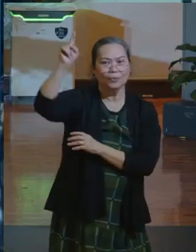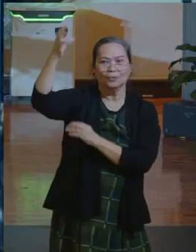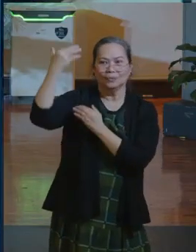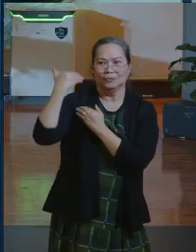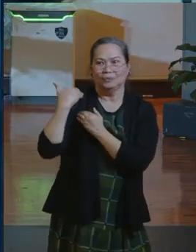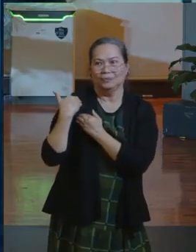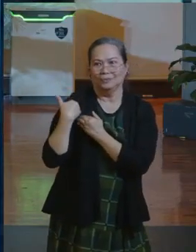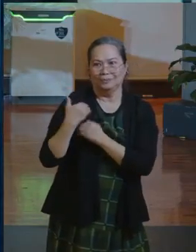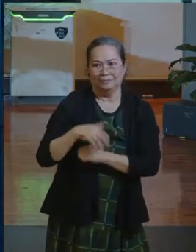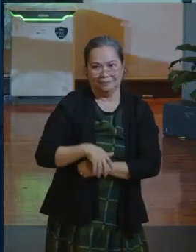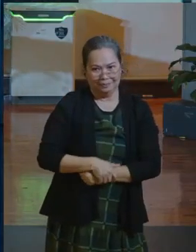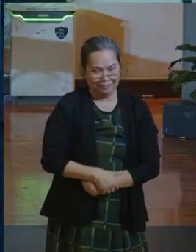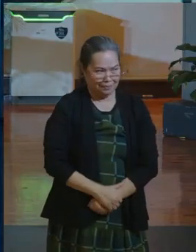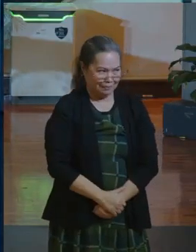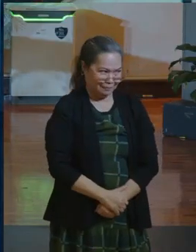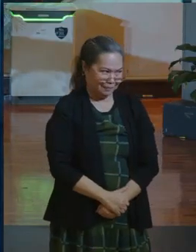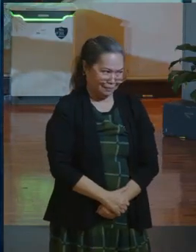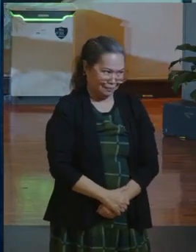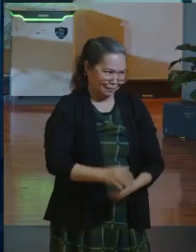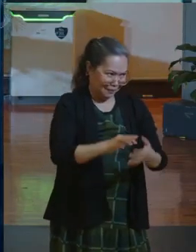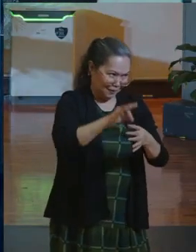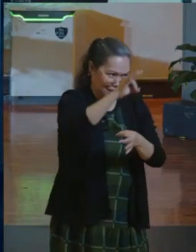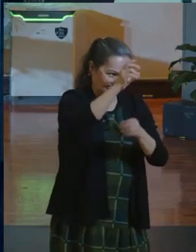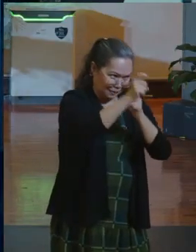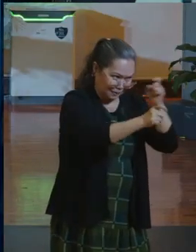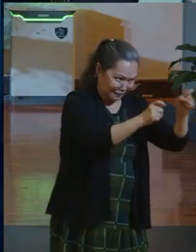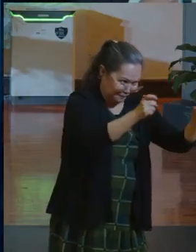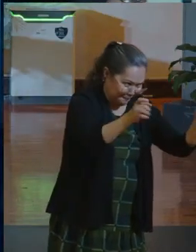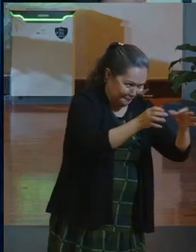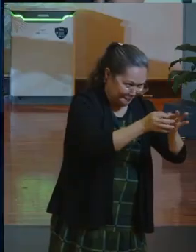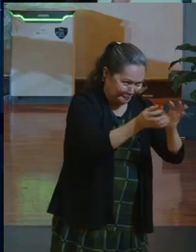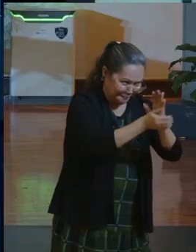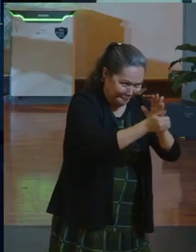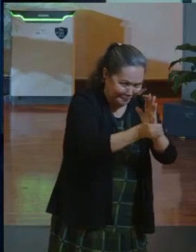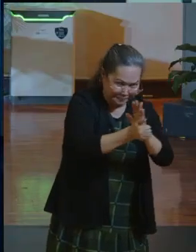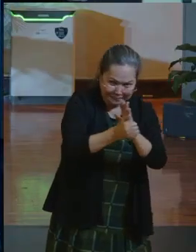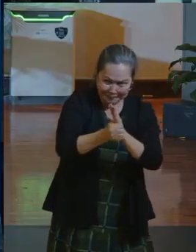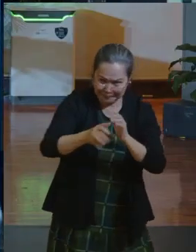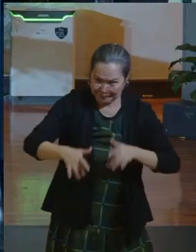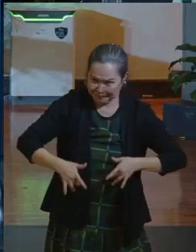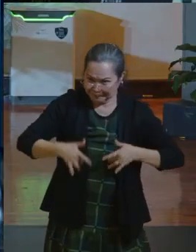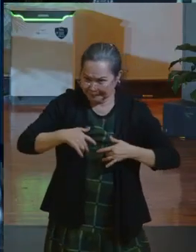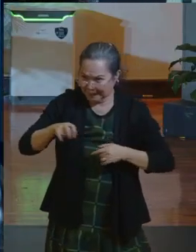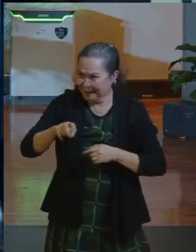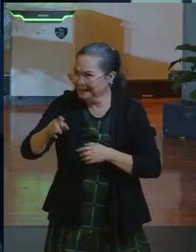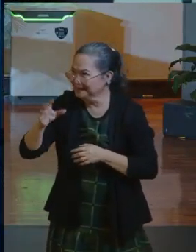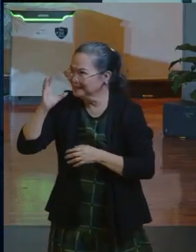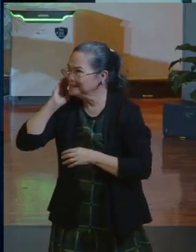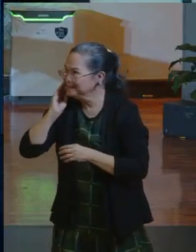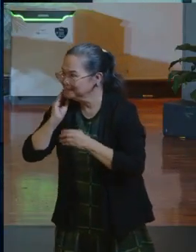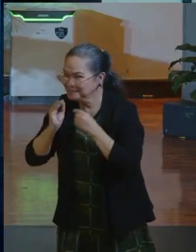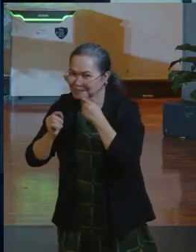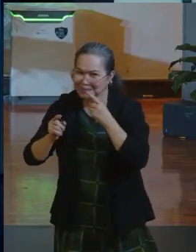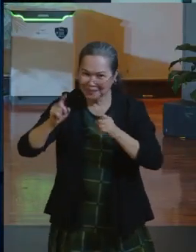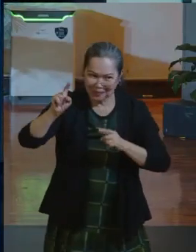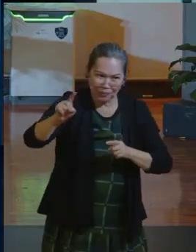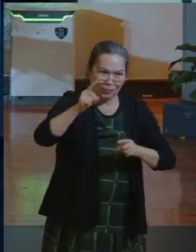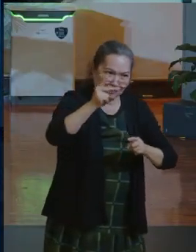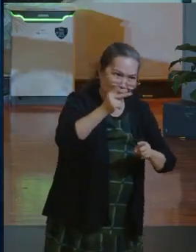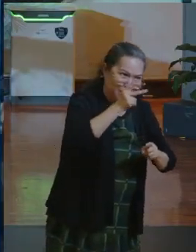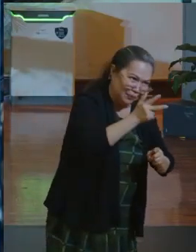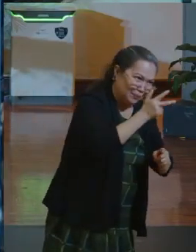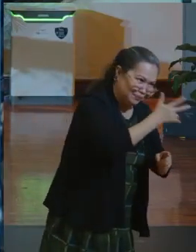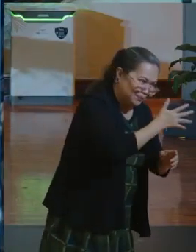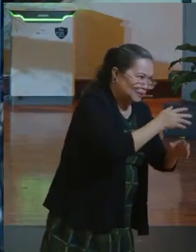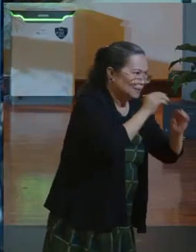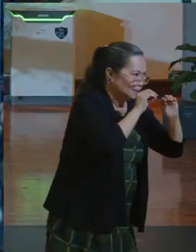membership class, spiritual gifts class, Life Journey 1, Life Journey 2,